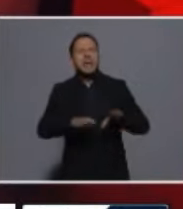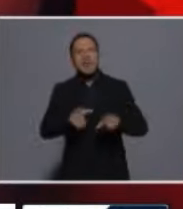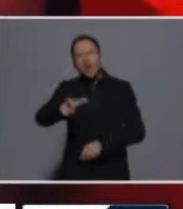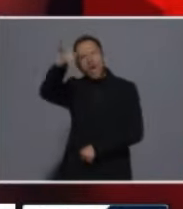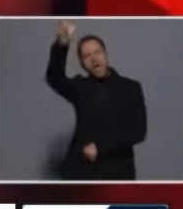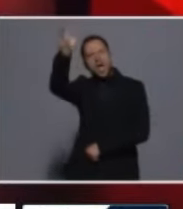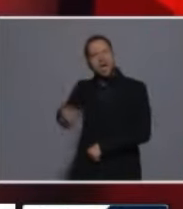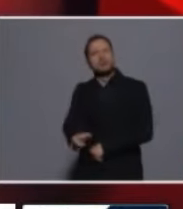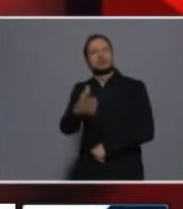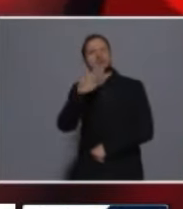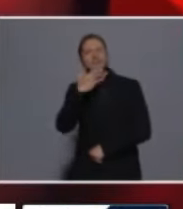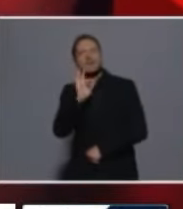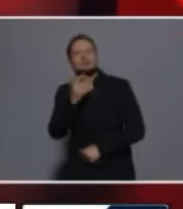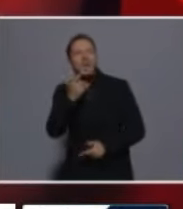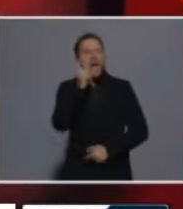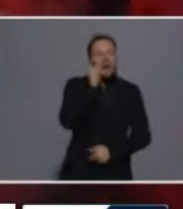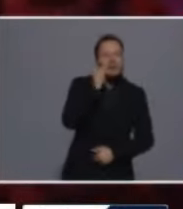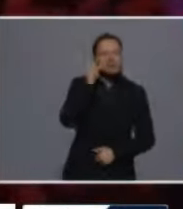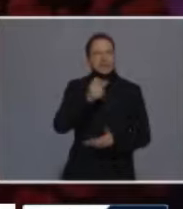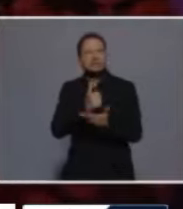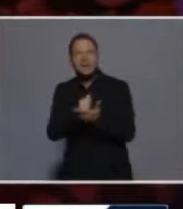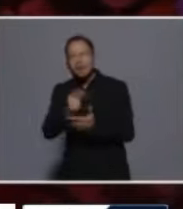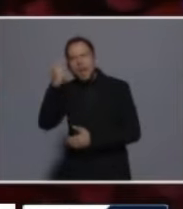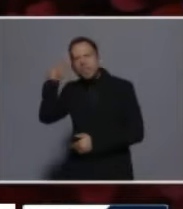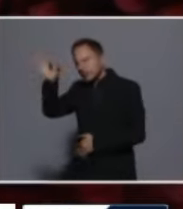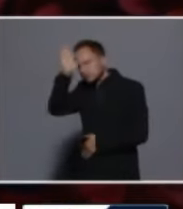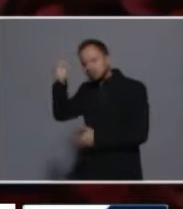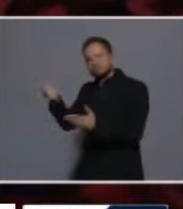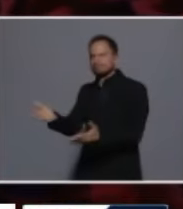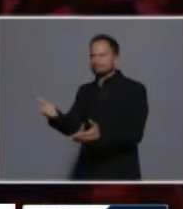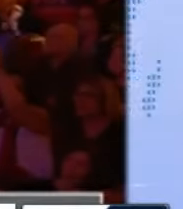που έχει διαφορετικό σεξουαλικό προσανατολισμό από αυτόν.